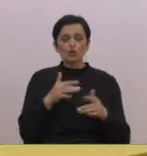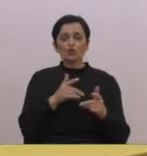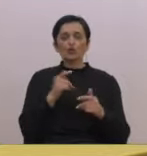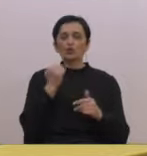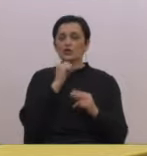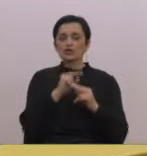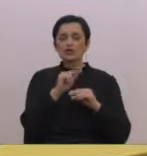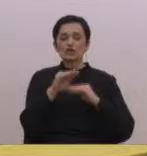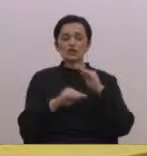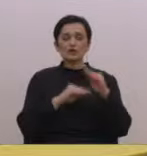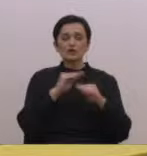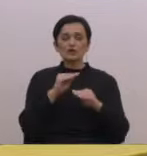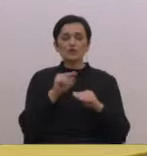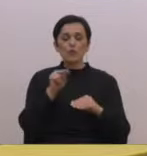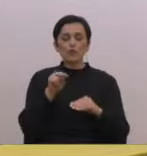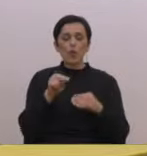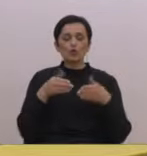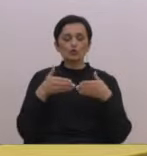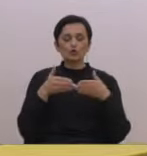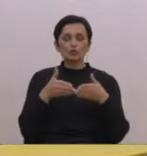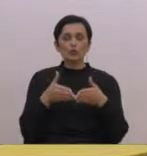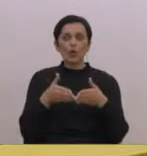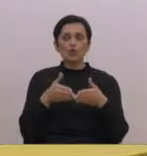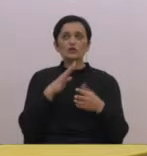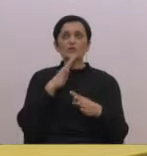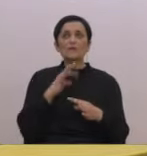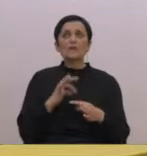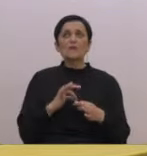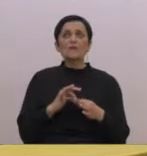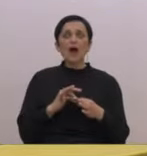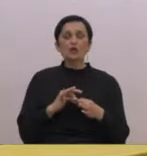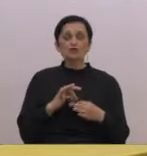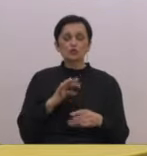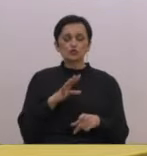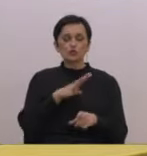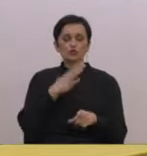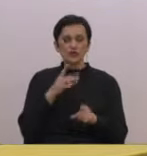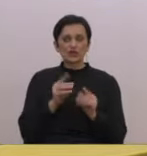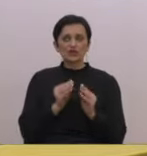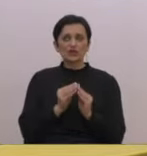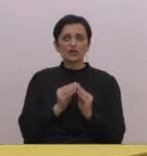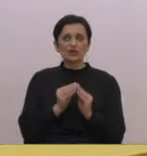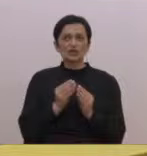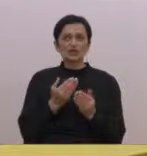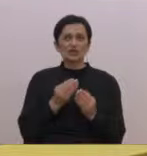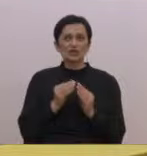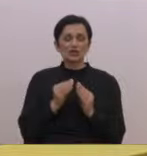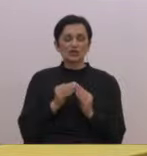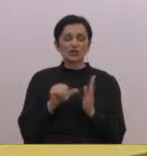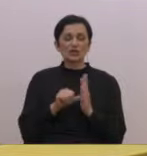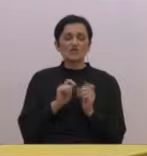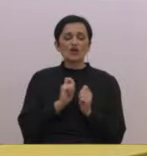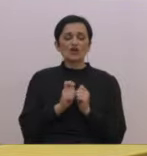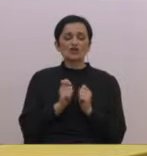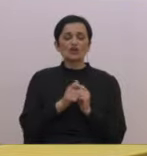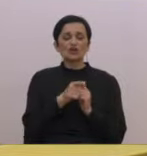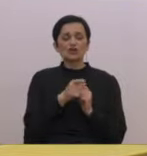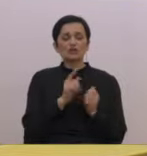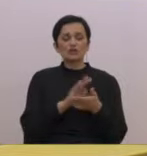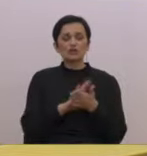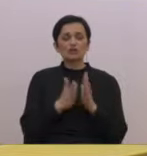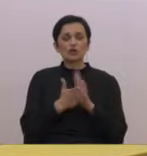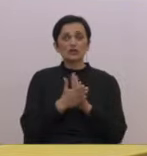ინფრასტრუქტურა ფოთის პორტში უფრო პასუხისგებლიანი ყოფილიყო იგივე ინვესტორთან შეთანხმება,